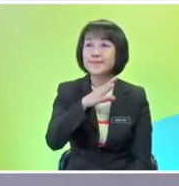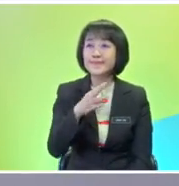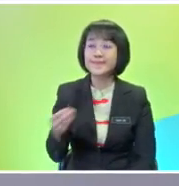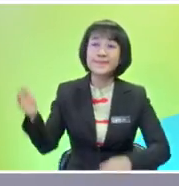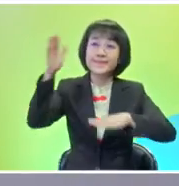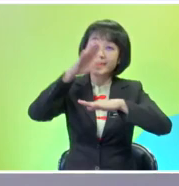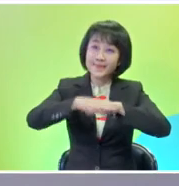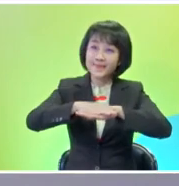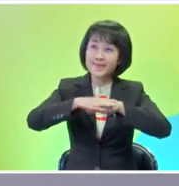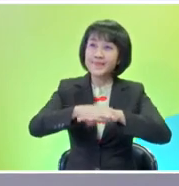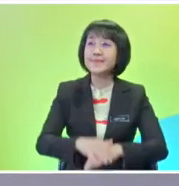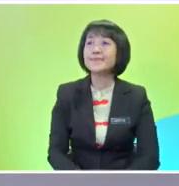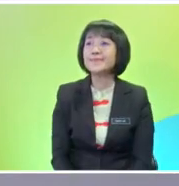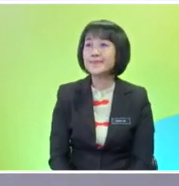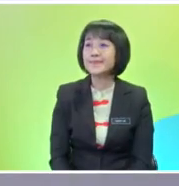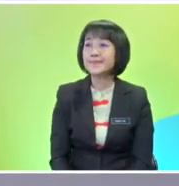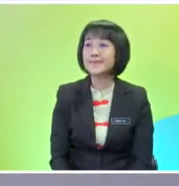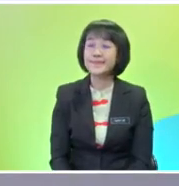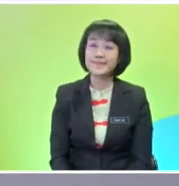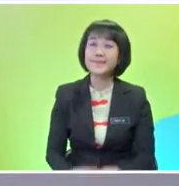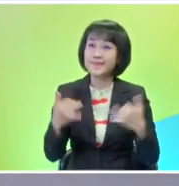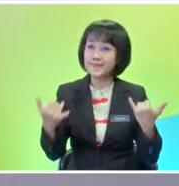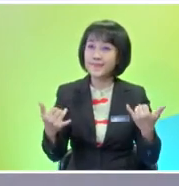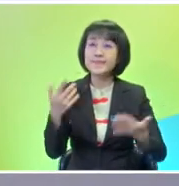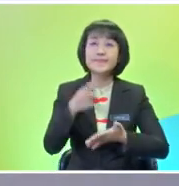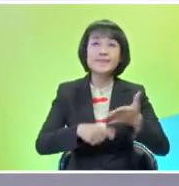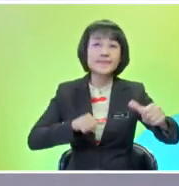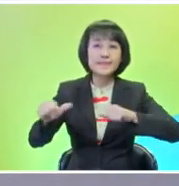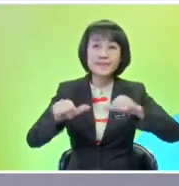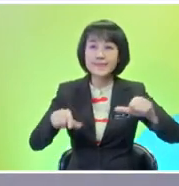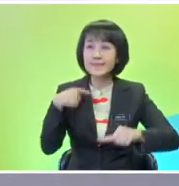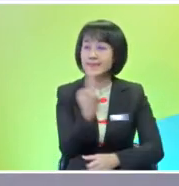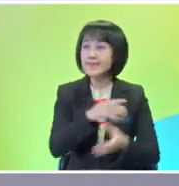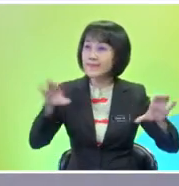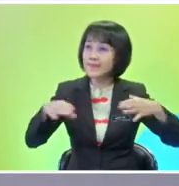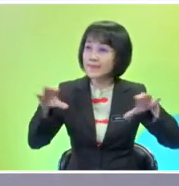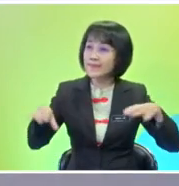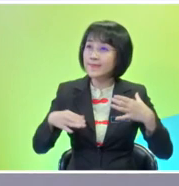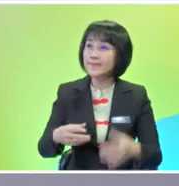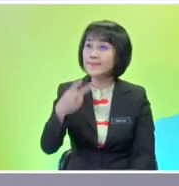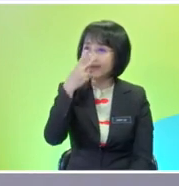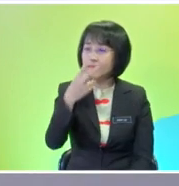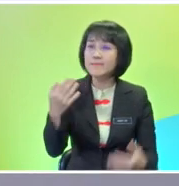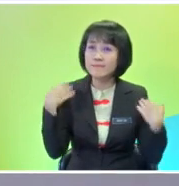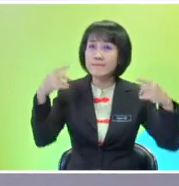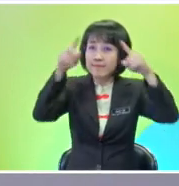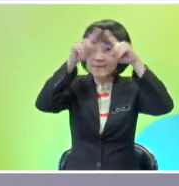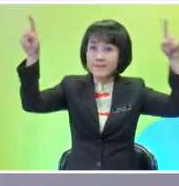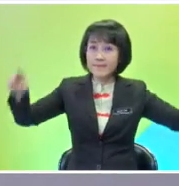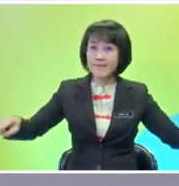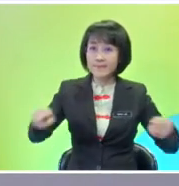atas dan sekarang ni di segmen ini apa pula aktiviti yang kita nak lakukan Cikgu dekat belakang ni nampak macam ada papan